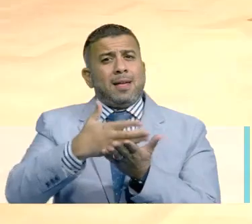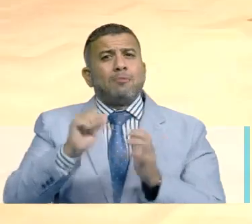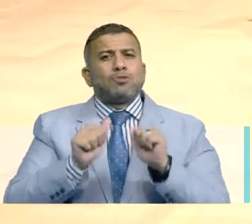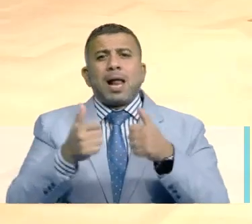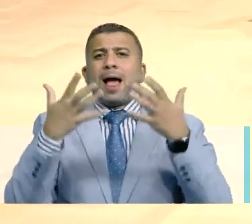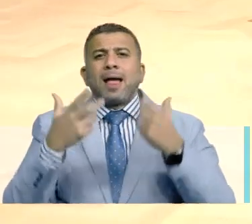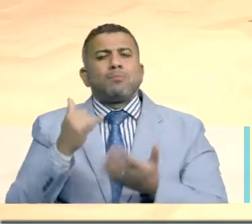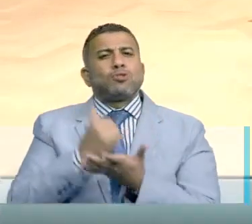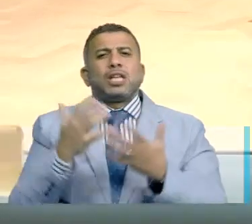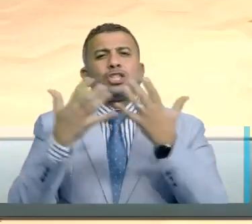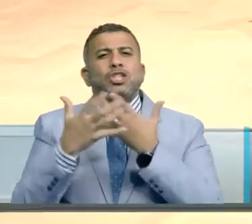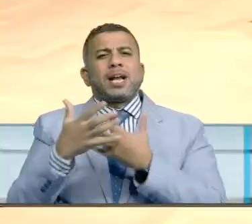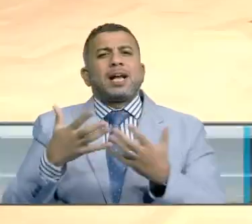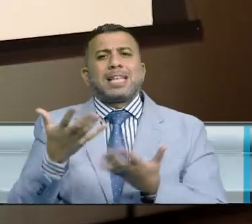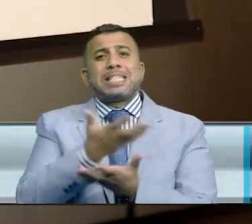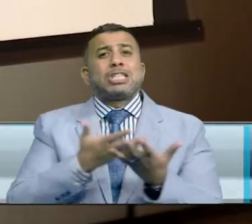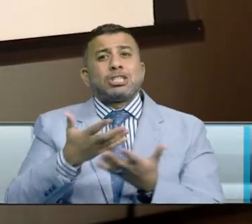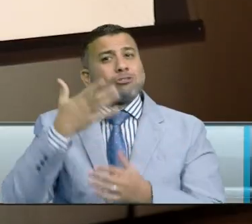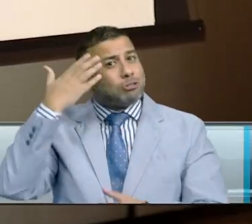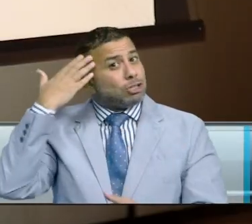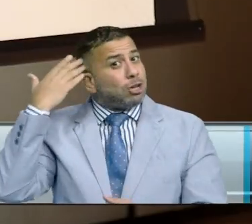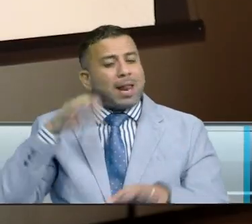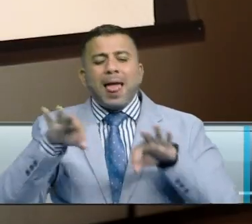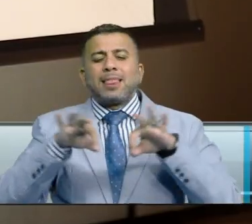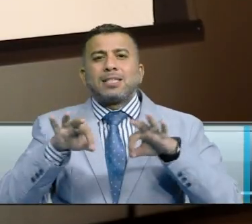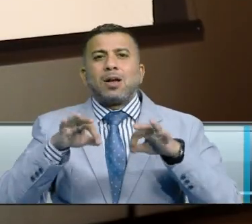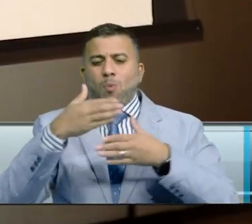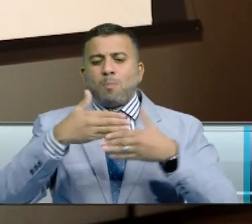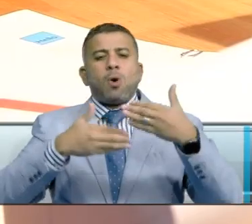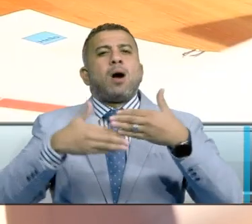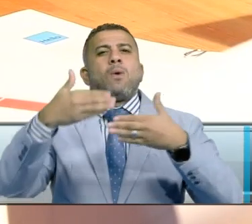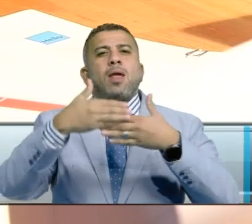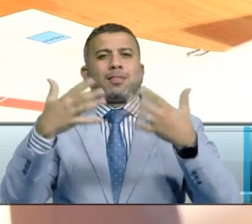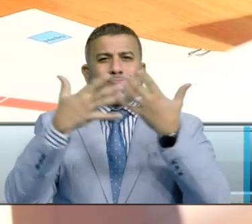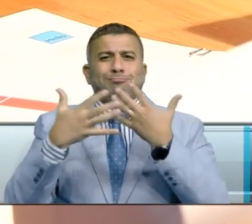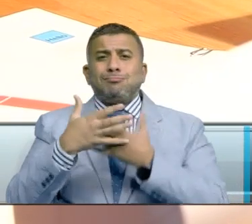بمشاركه عدد من ممثلي شركه الاستشاره الهندسيه والمقاولات